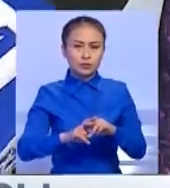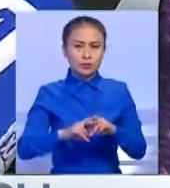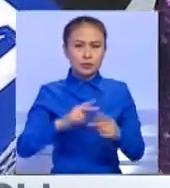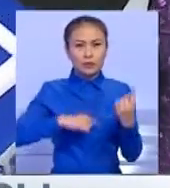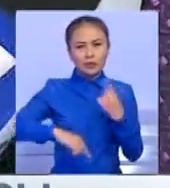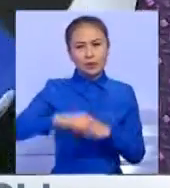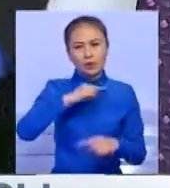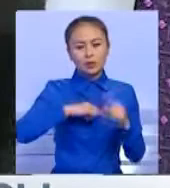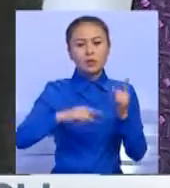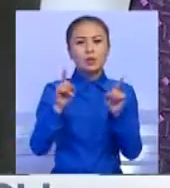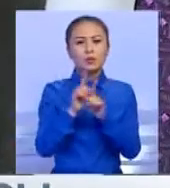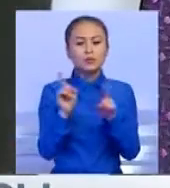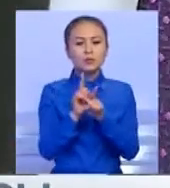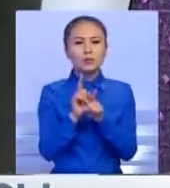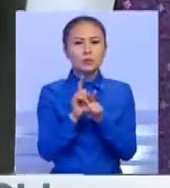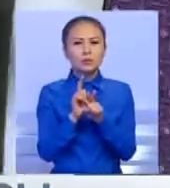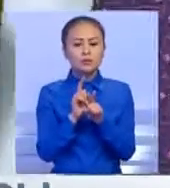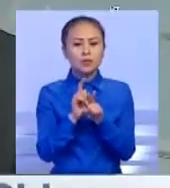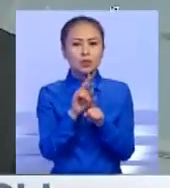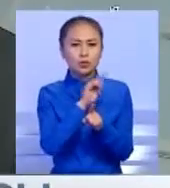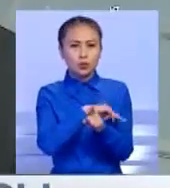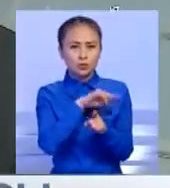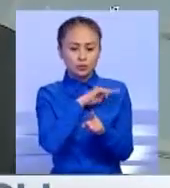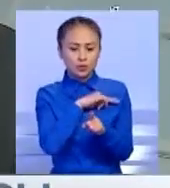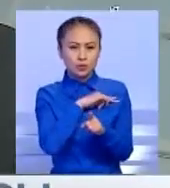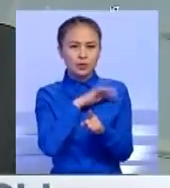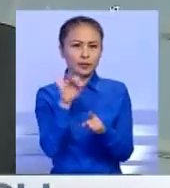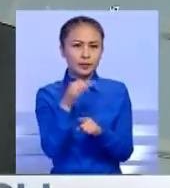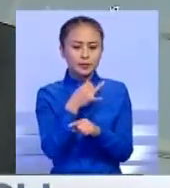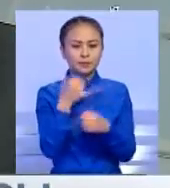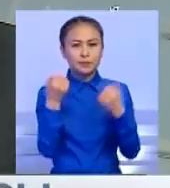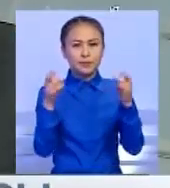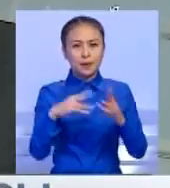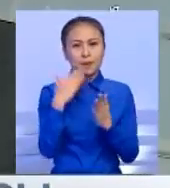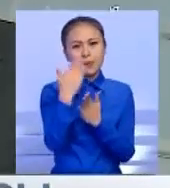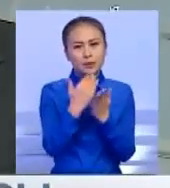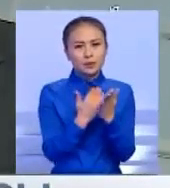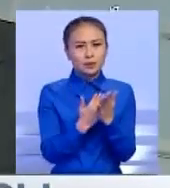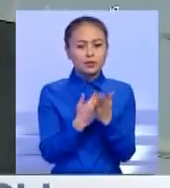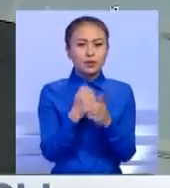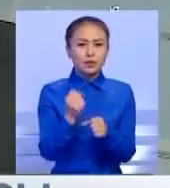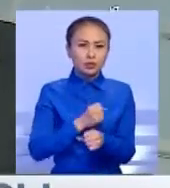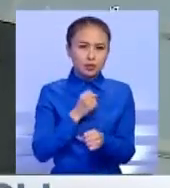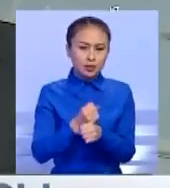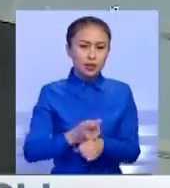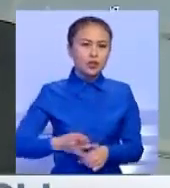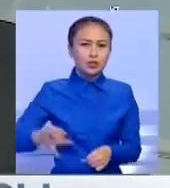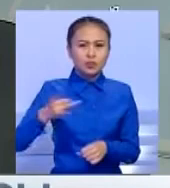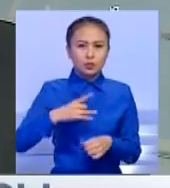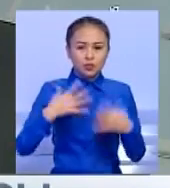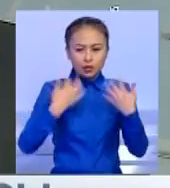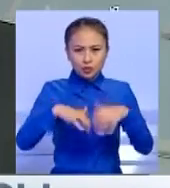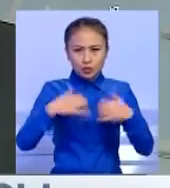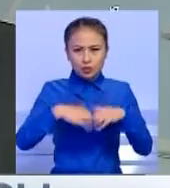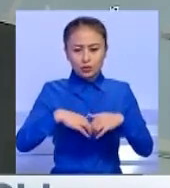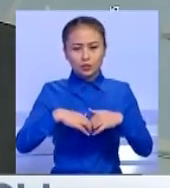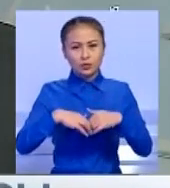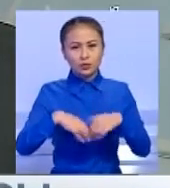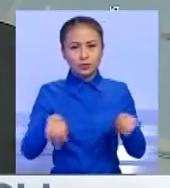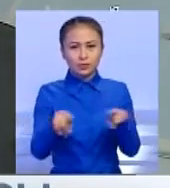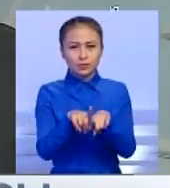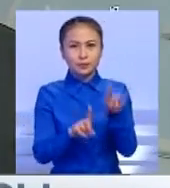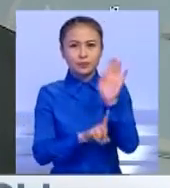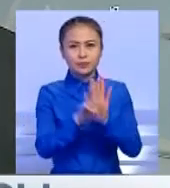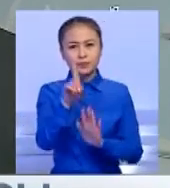кәсіпқор холдингімен бірге қазір жұмыс істеп, осыған арнайы бағдарлама жасап, республика бойынша осыны іске